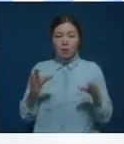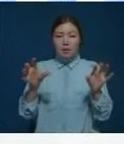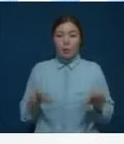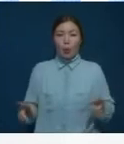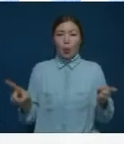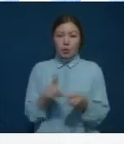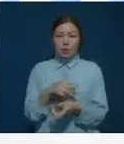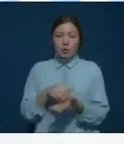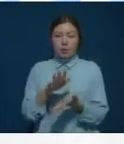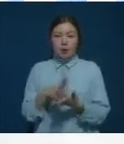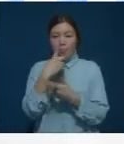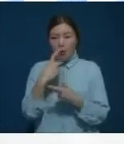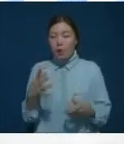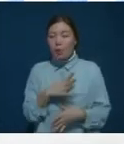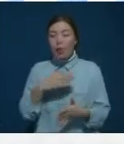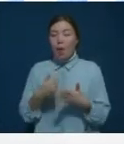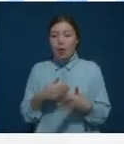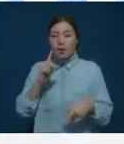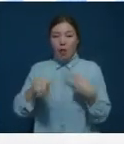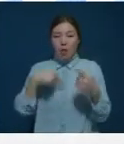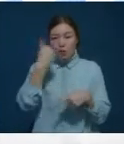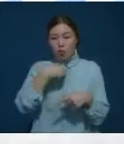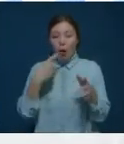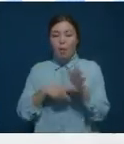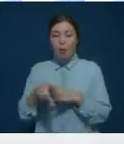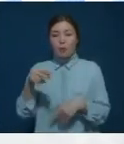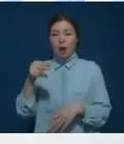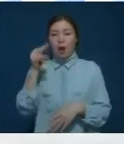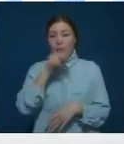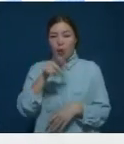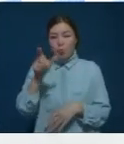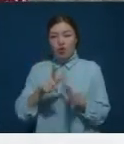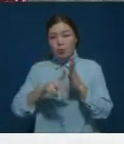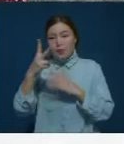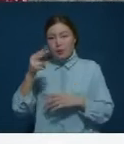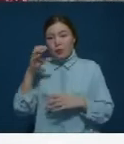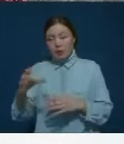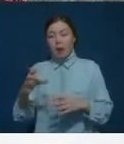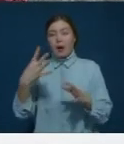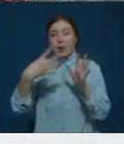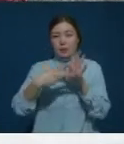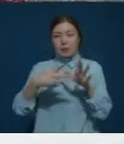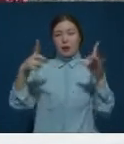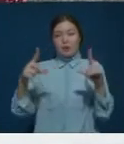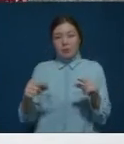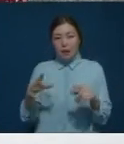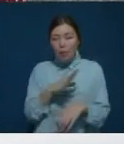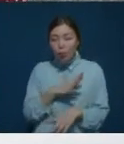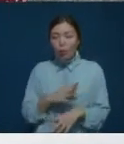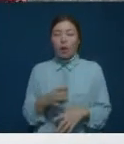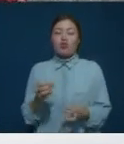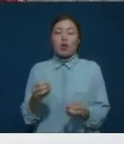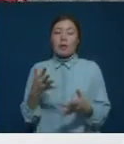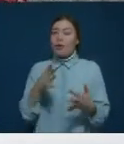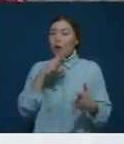өзгерістер енгізілгені баяндалды. Мәселен, келер жылдан бастап айыпталушыны ұстау уақыты 78 сағаттан 48 сағатқа қысқарған. Егер